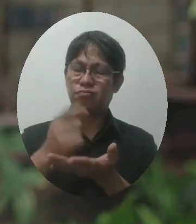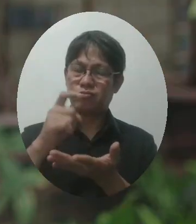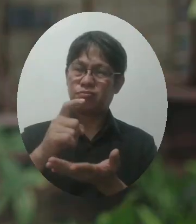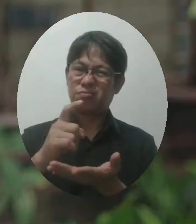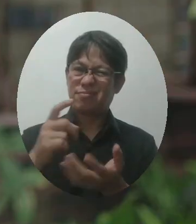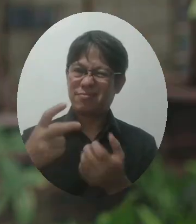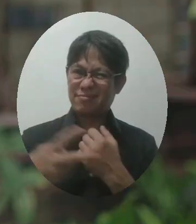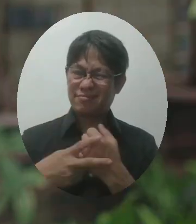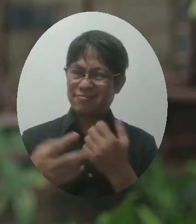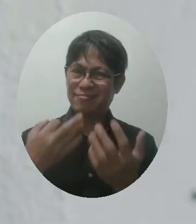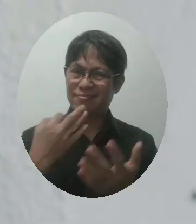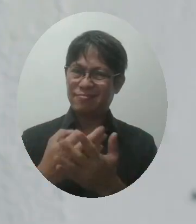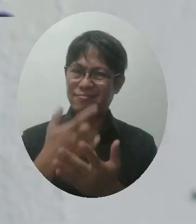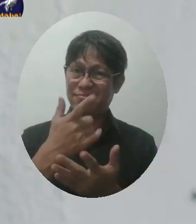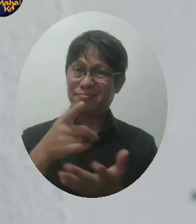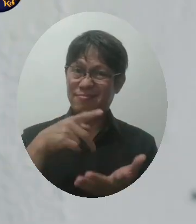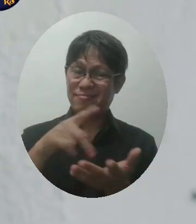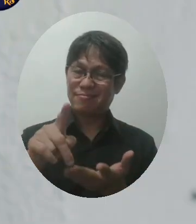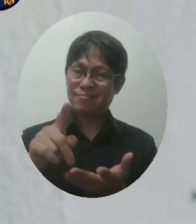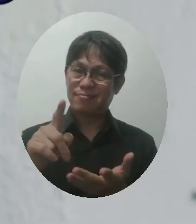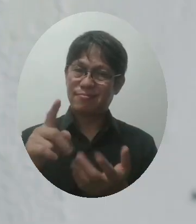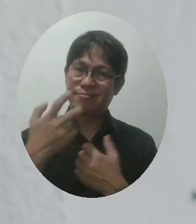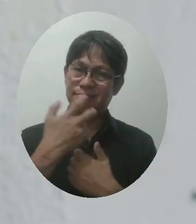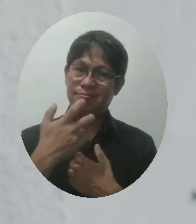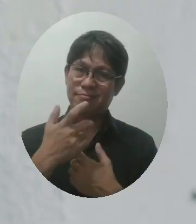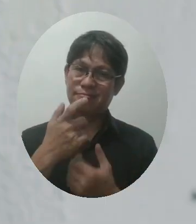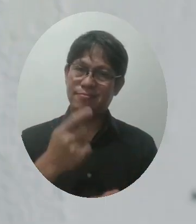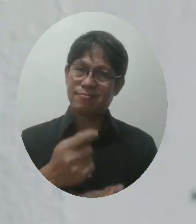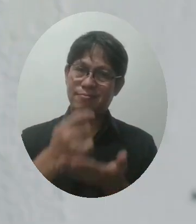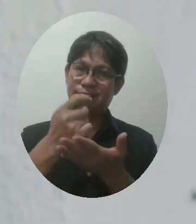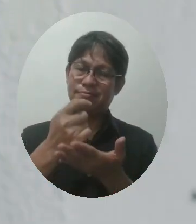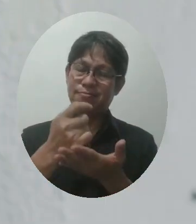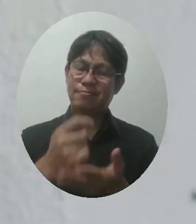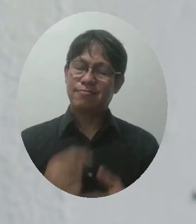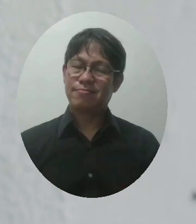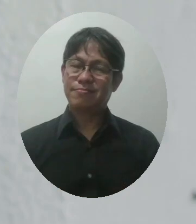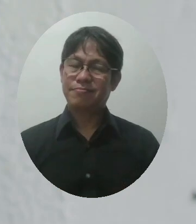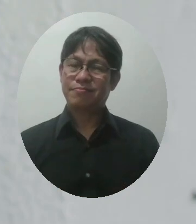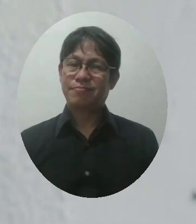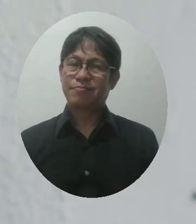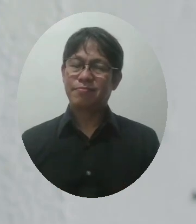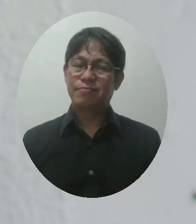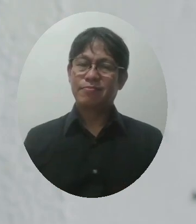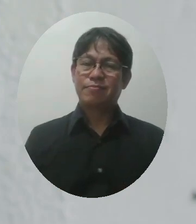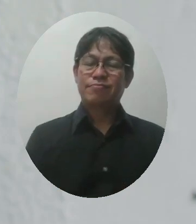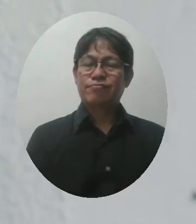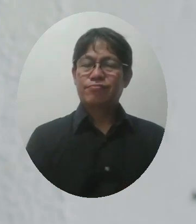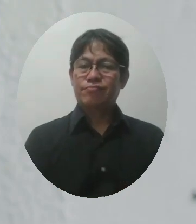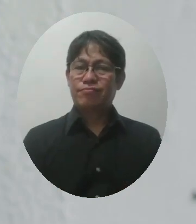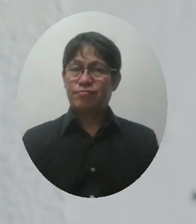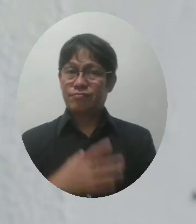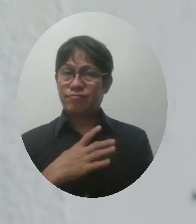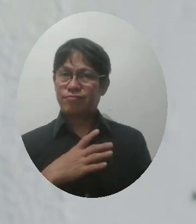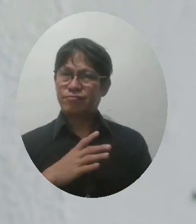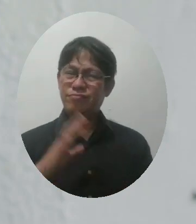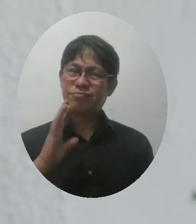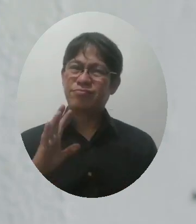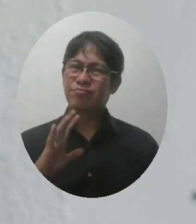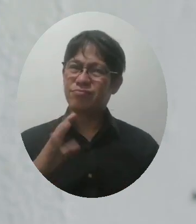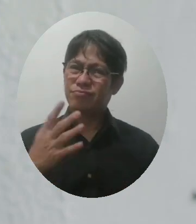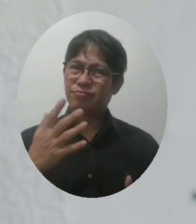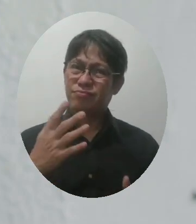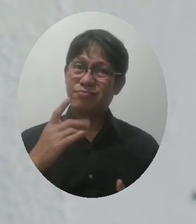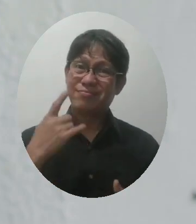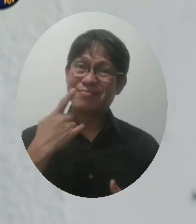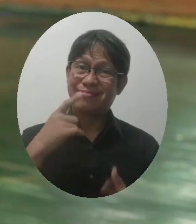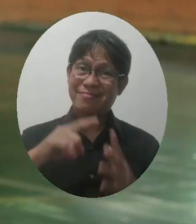sa speech therapy? So far ngayon naman po, simula nung nakakuha siya ng hearing aid, nung na-awardan siya